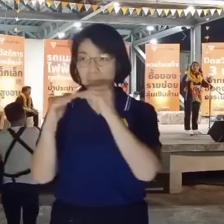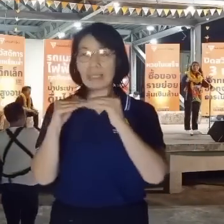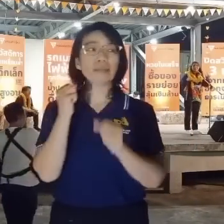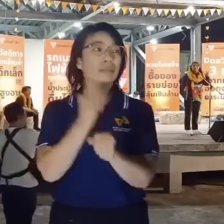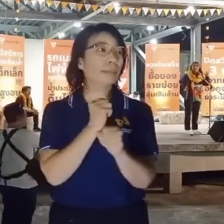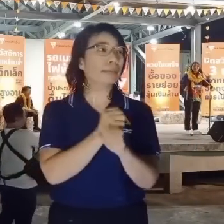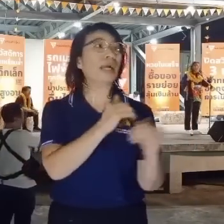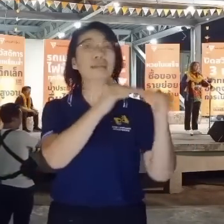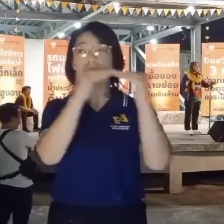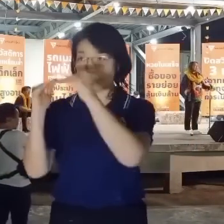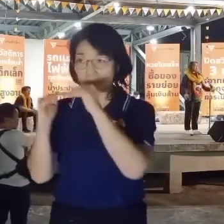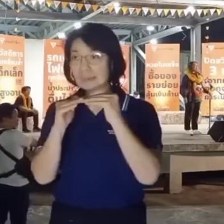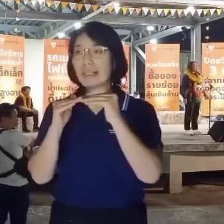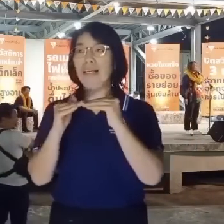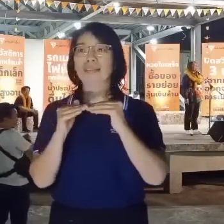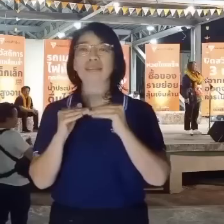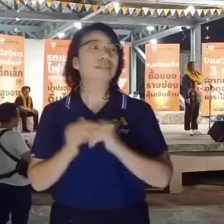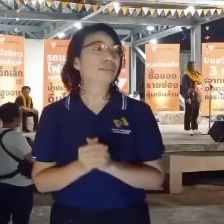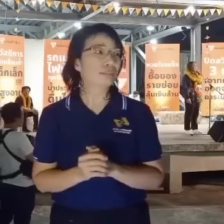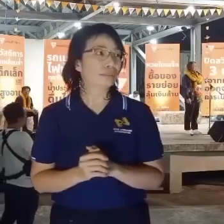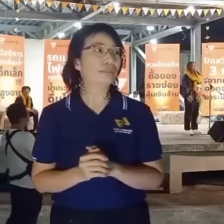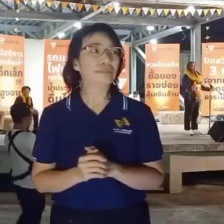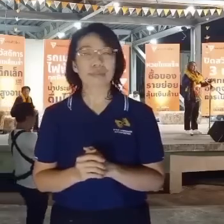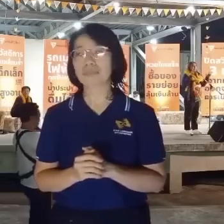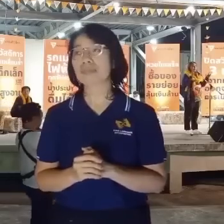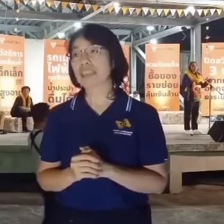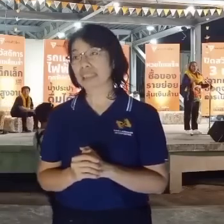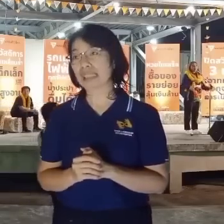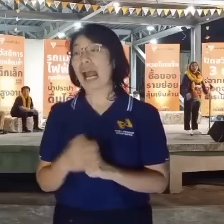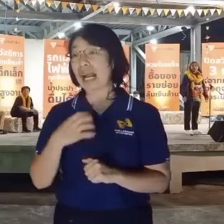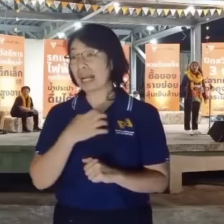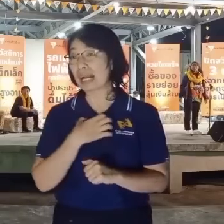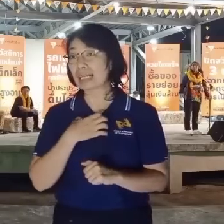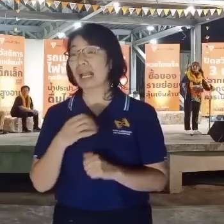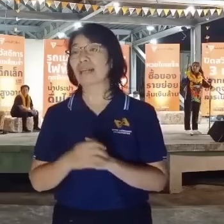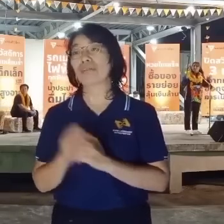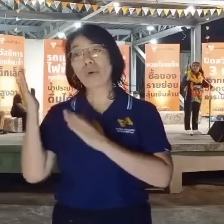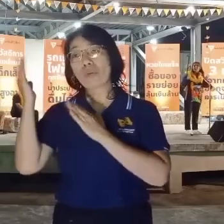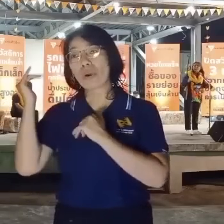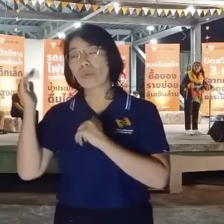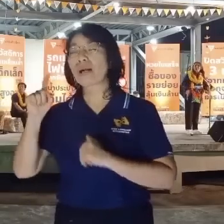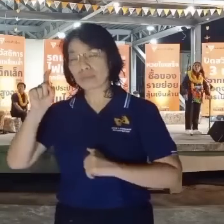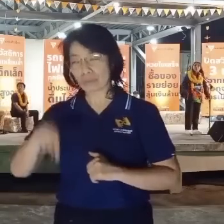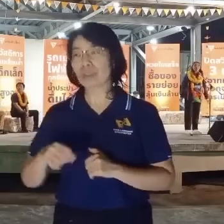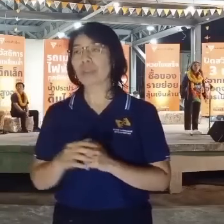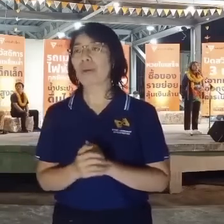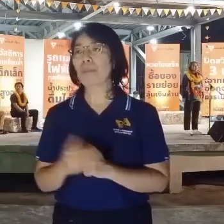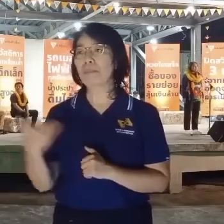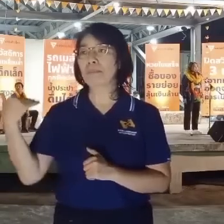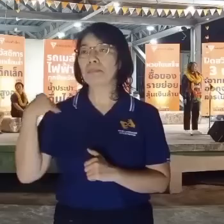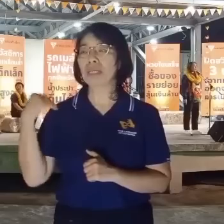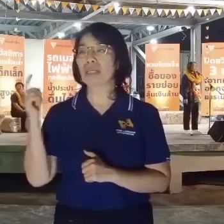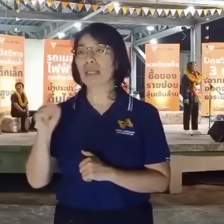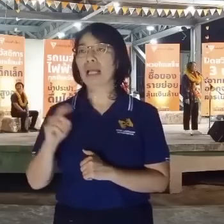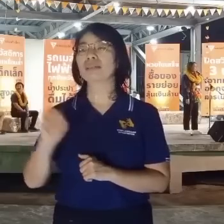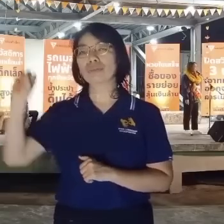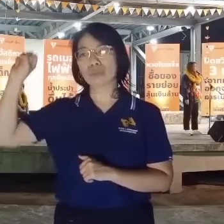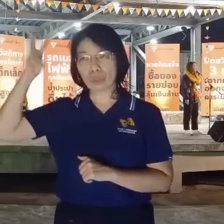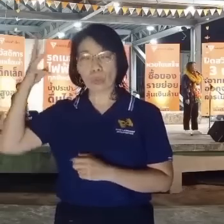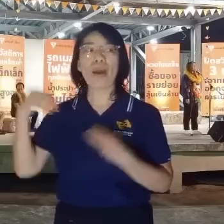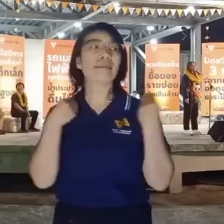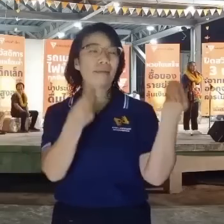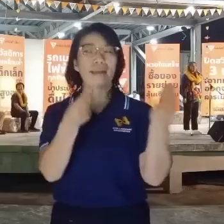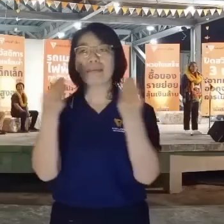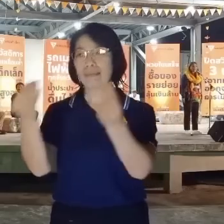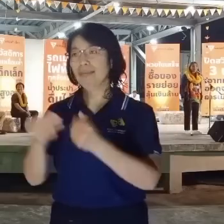ำงานที่ไม่ได้ต่างกันมากมายนักถ้าจะเป็นแบบนี้ได้จำเป็นที่จะต้องมีรัฐสวัสดิการเท่